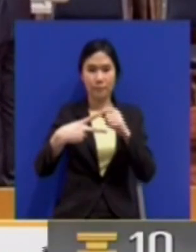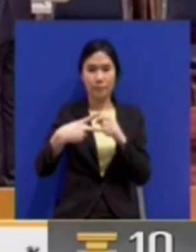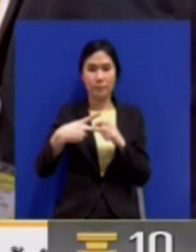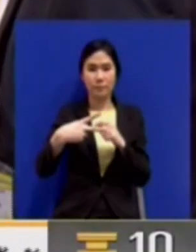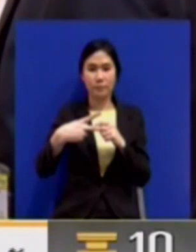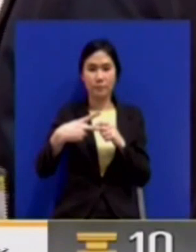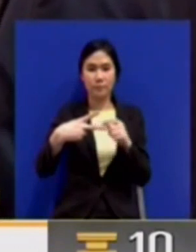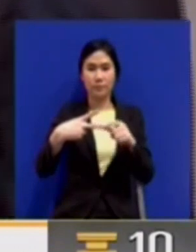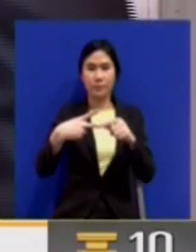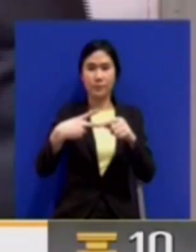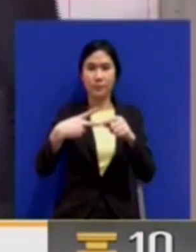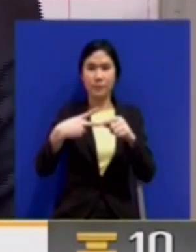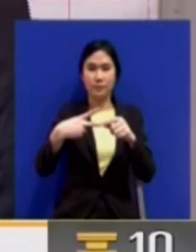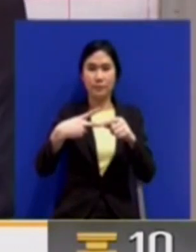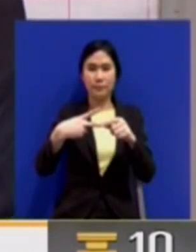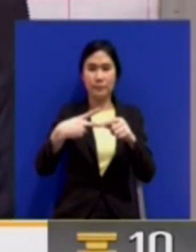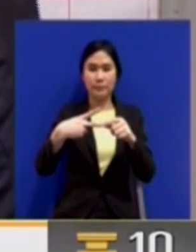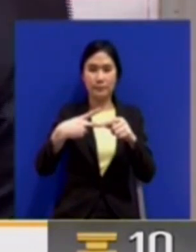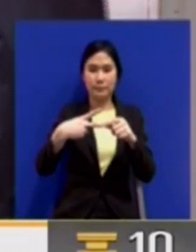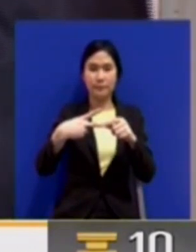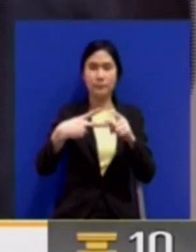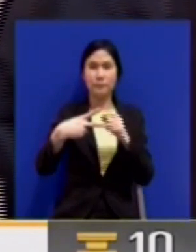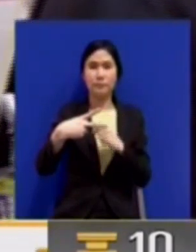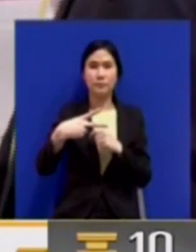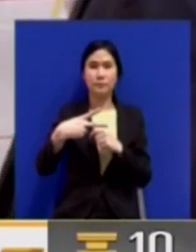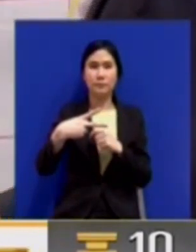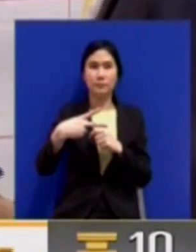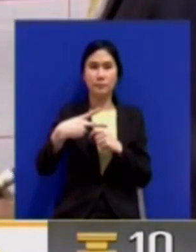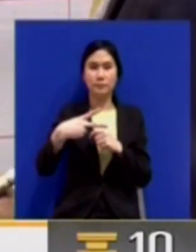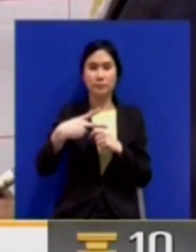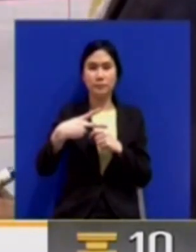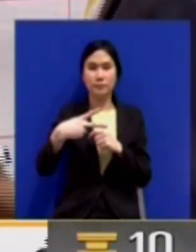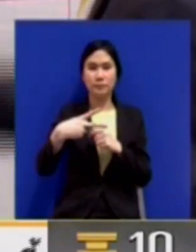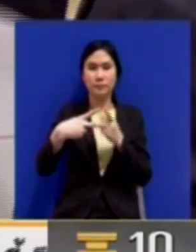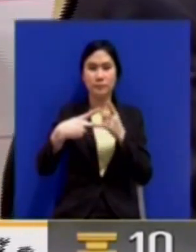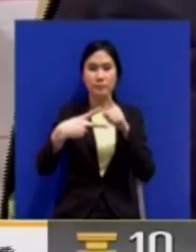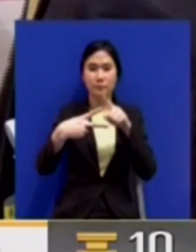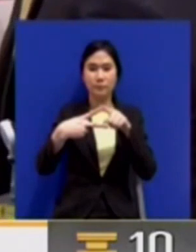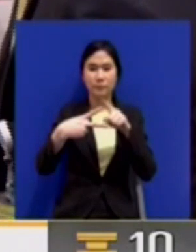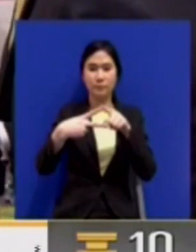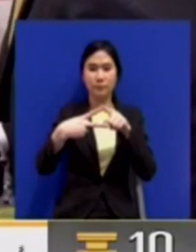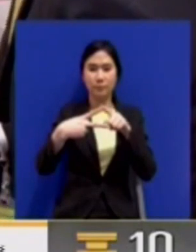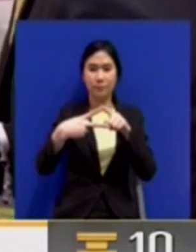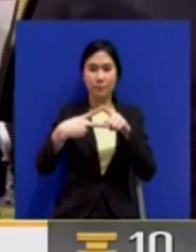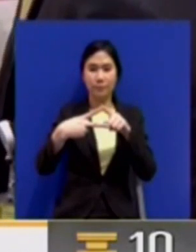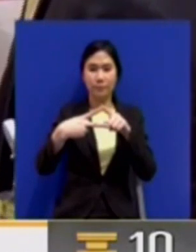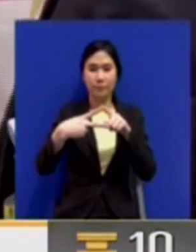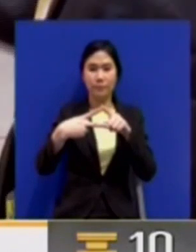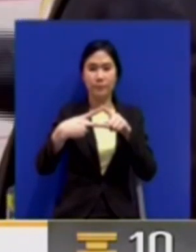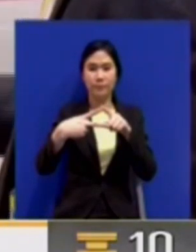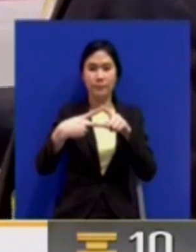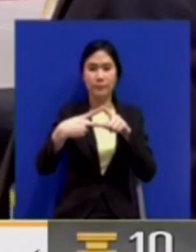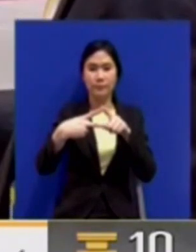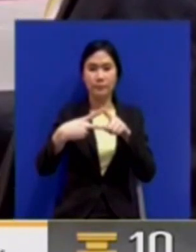จากหน้าจอหน้ากระดานเนี่ยคะแนนเนี่ยค่อนข้างจะไม่ห่างกันพี่โสเมื่อกี้มีบางช่วงที่สูสีกว่านี ้ ห่